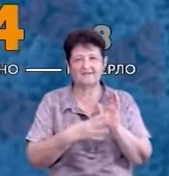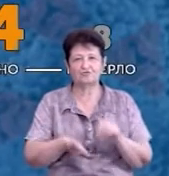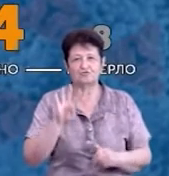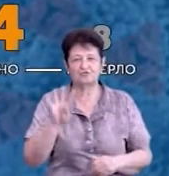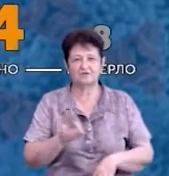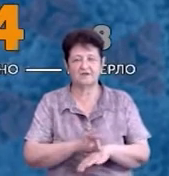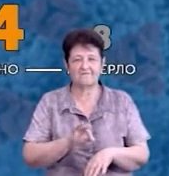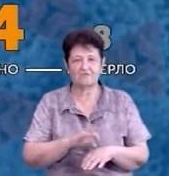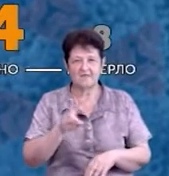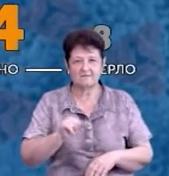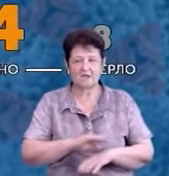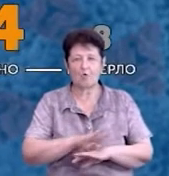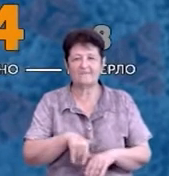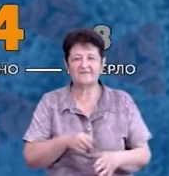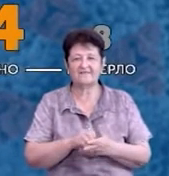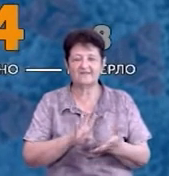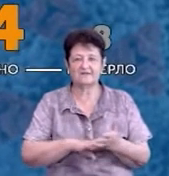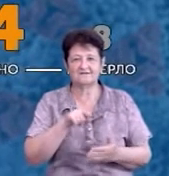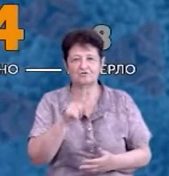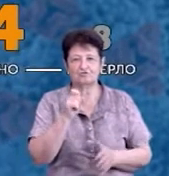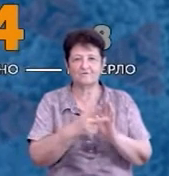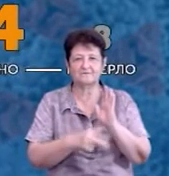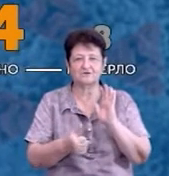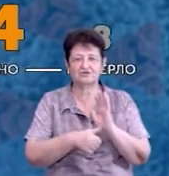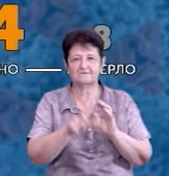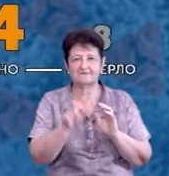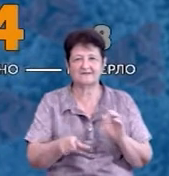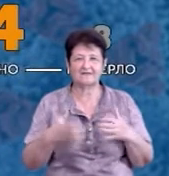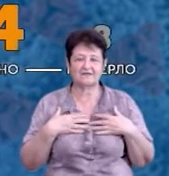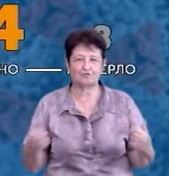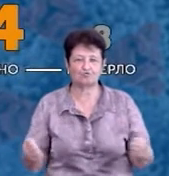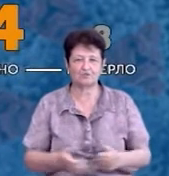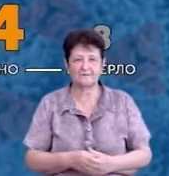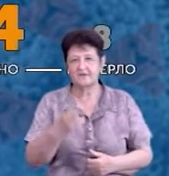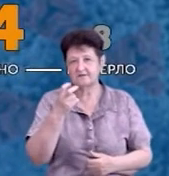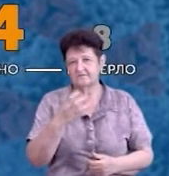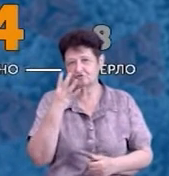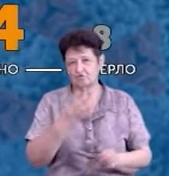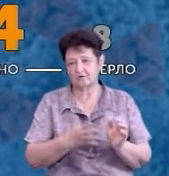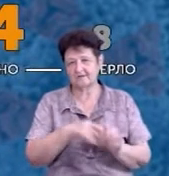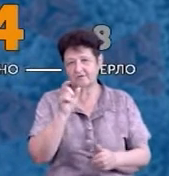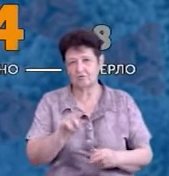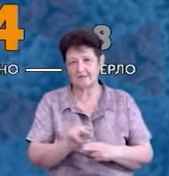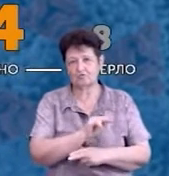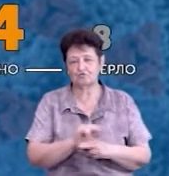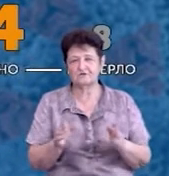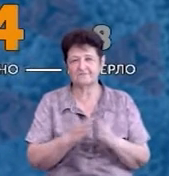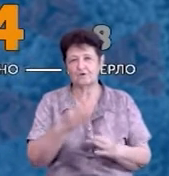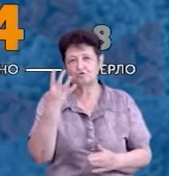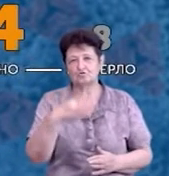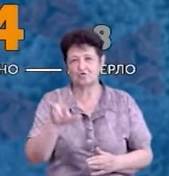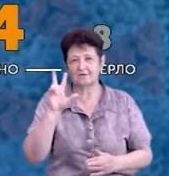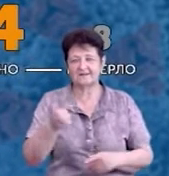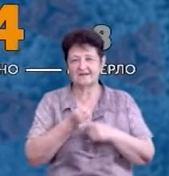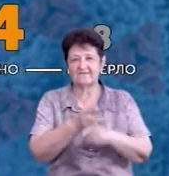494 хворих на COVID-19. З них 186 пацієнтів одужали. 249 людей лікуються вдома, 43